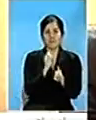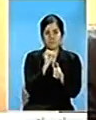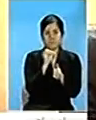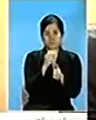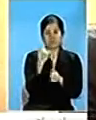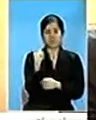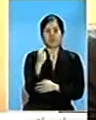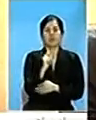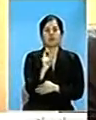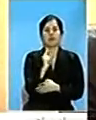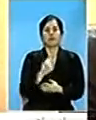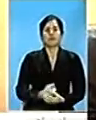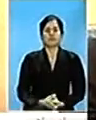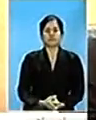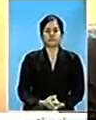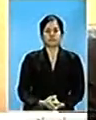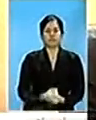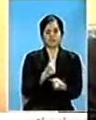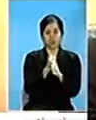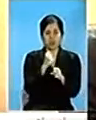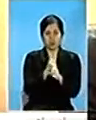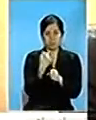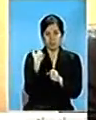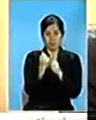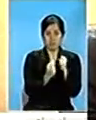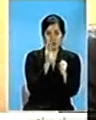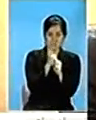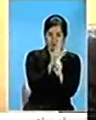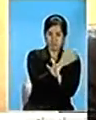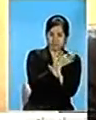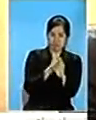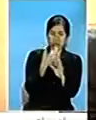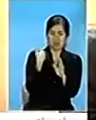าการทำงานในช่วง2ปีแรกค่อนข้